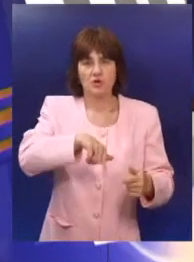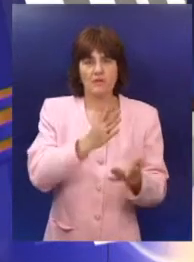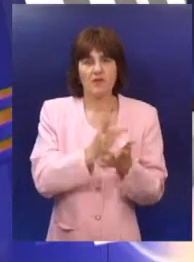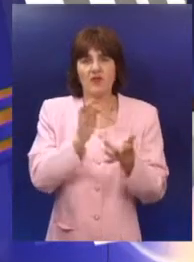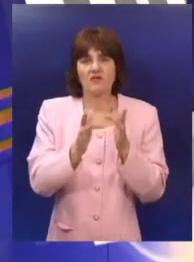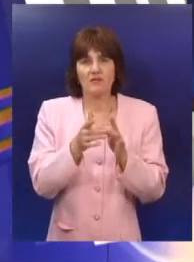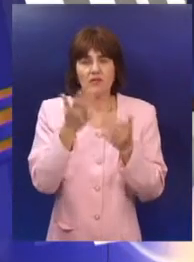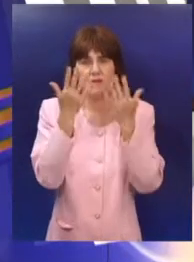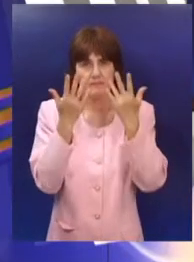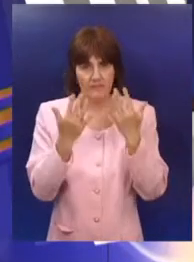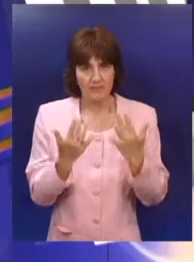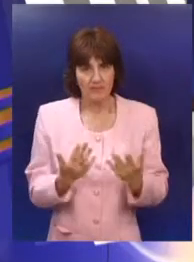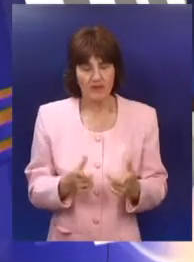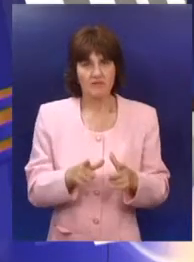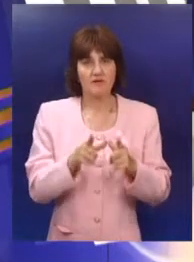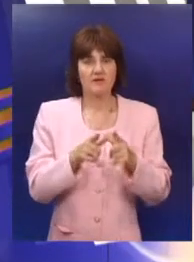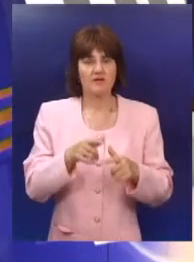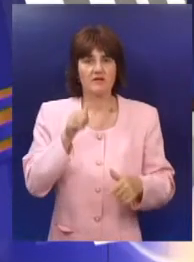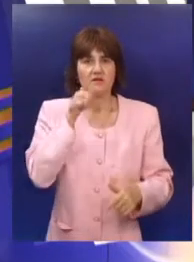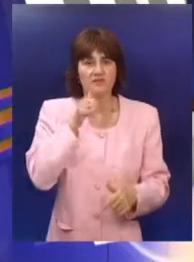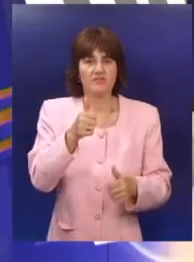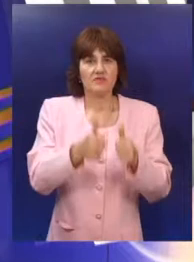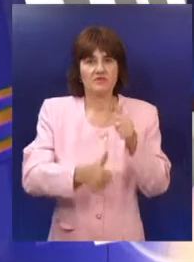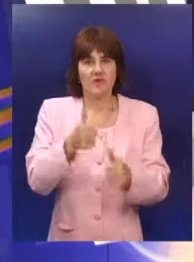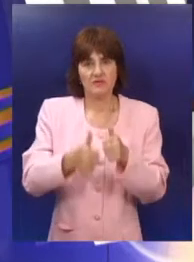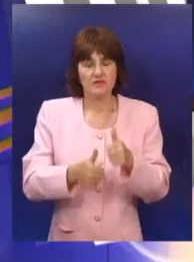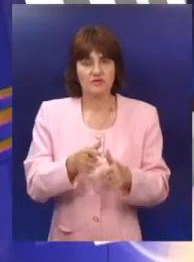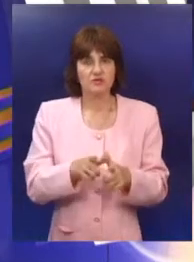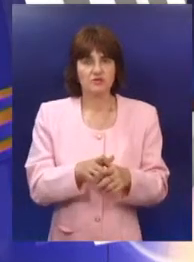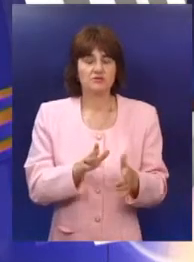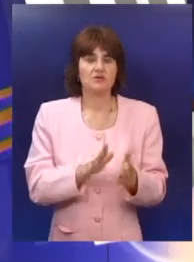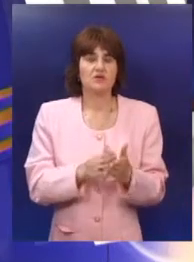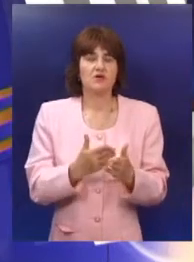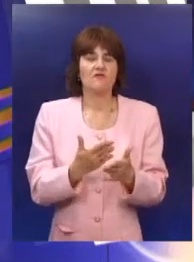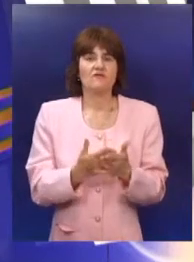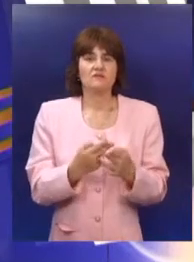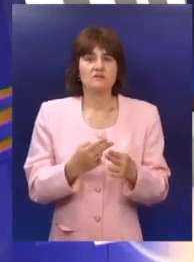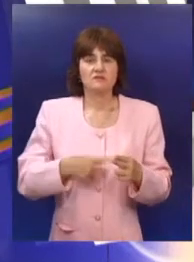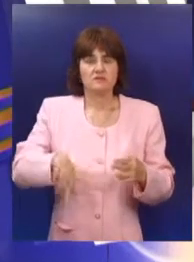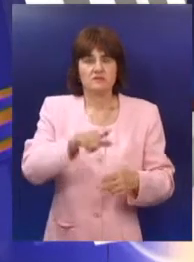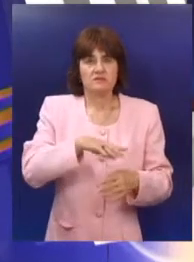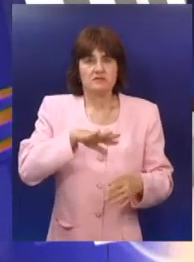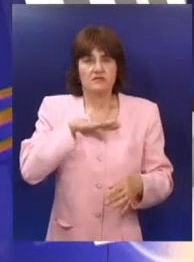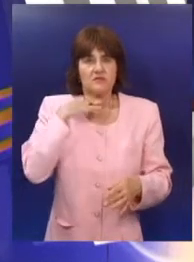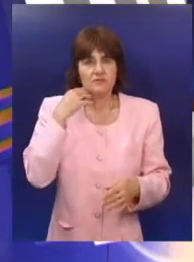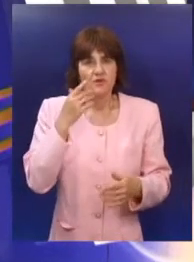iz Severno-Bačkog i Severno-Banatskog okruga koji su učestvovali na matematičkom takmičenju Kengur bez granica.